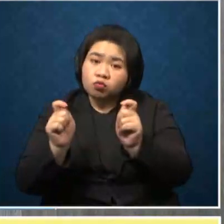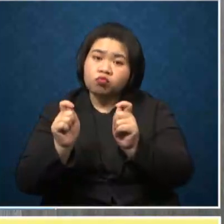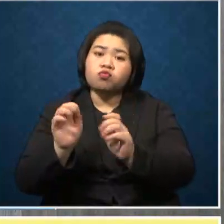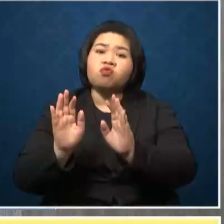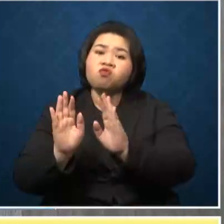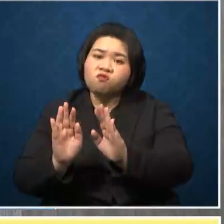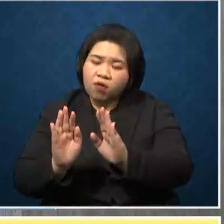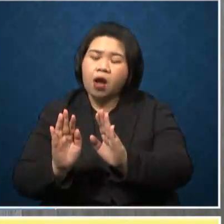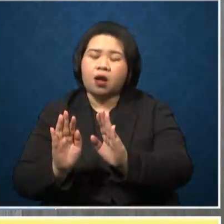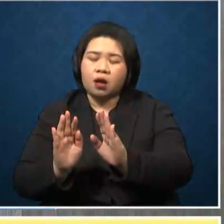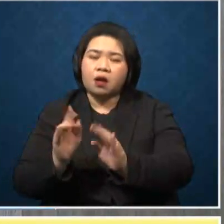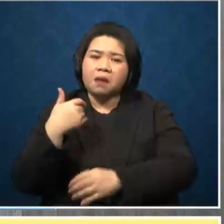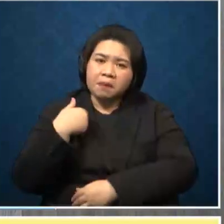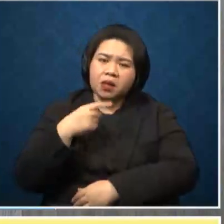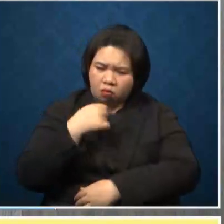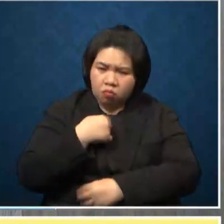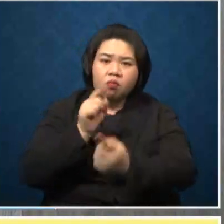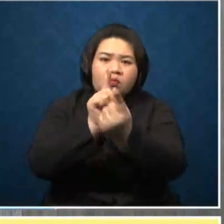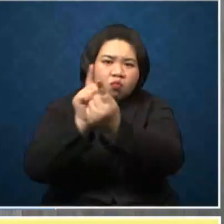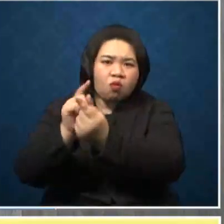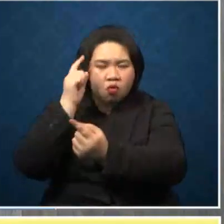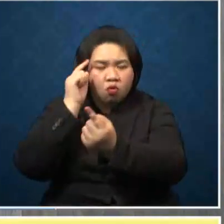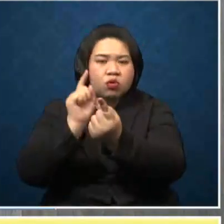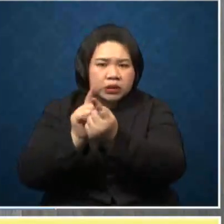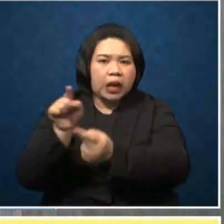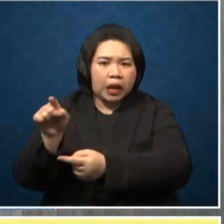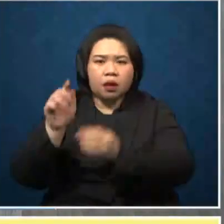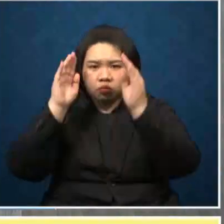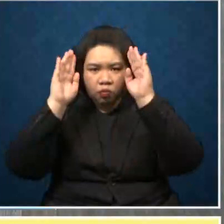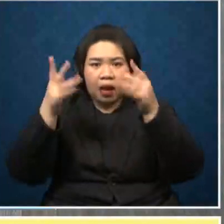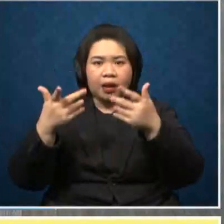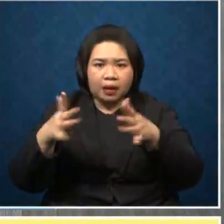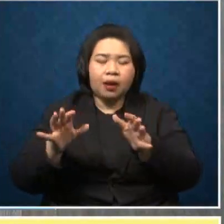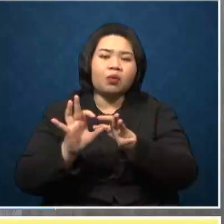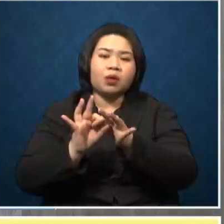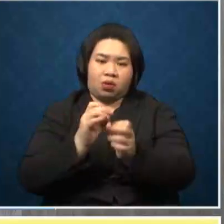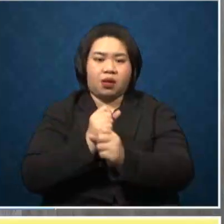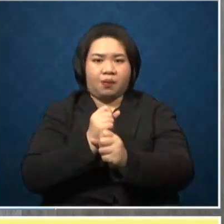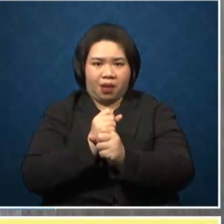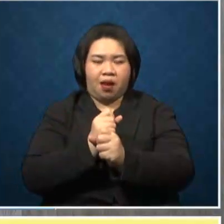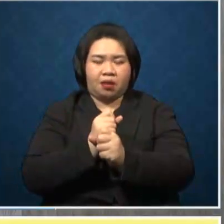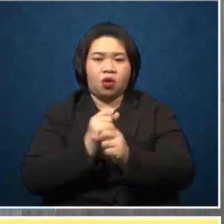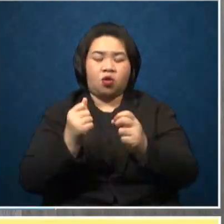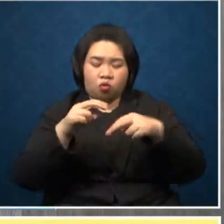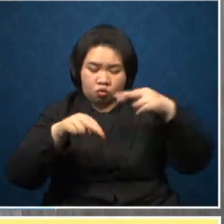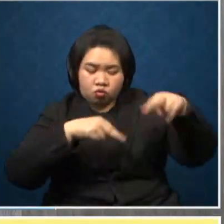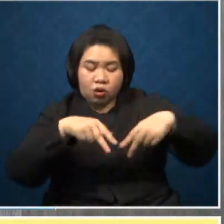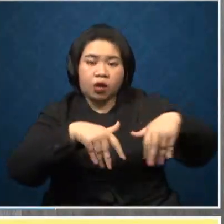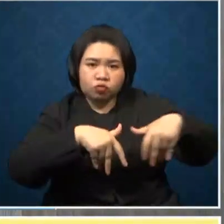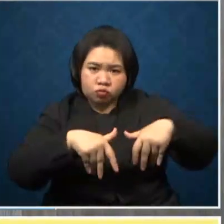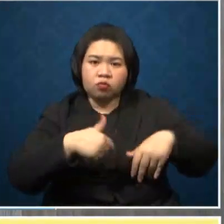หลายท่านเนี่ยรู้จักกันแล้วท่านก็มีประสบการณ์ในด้านของการปกครองบ้านเมืองอยู่